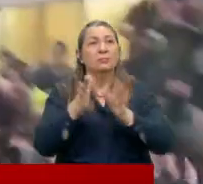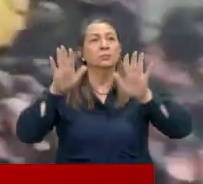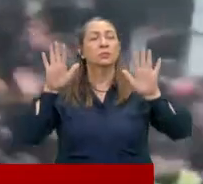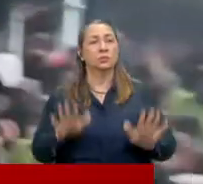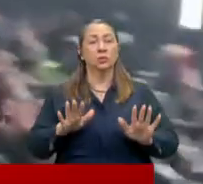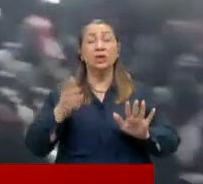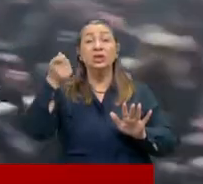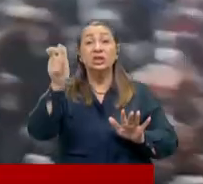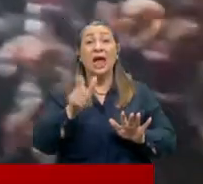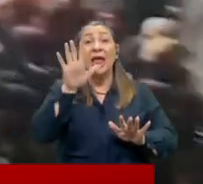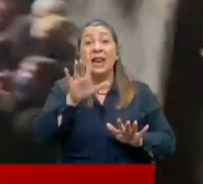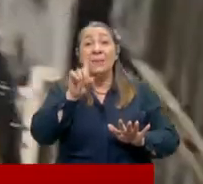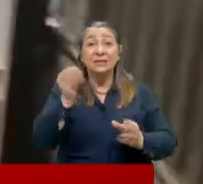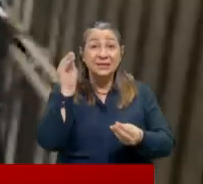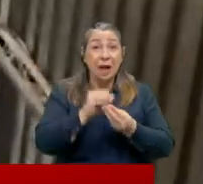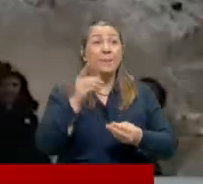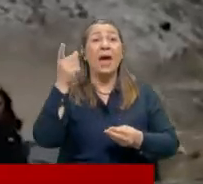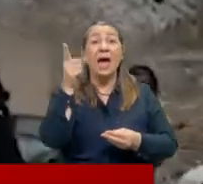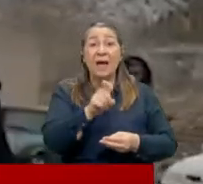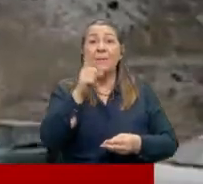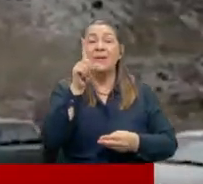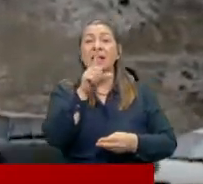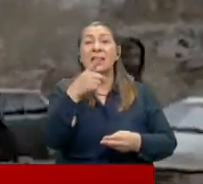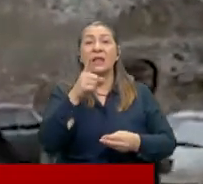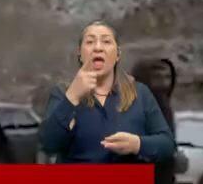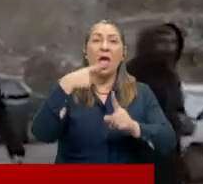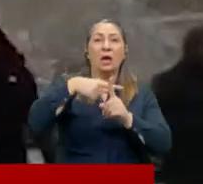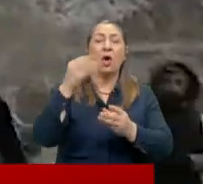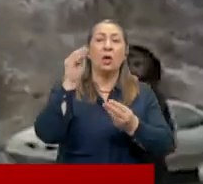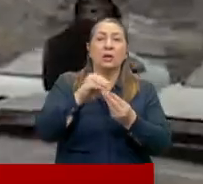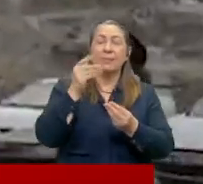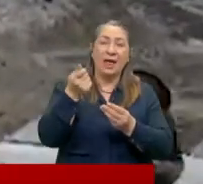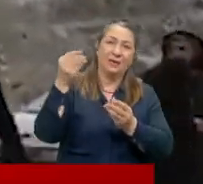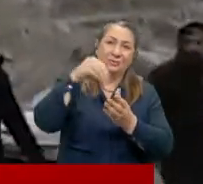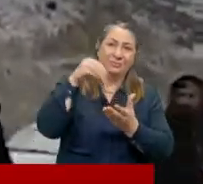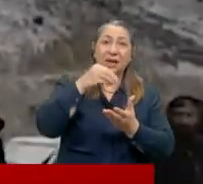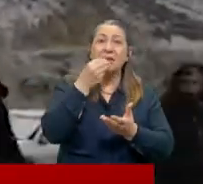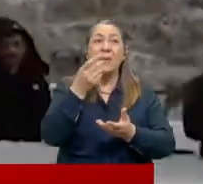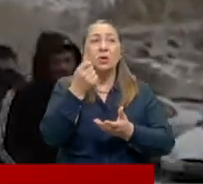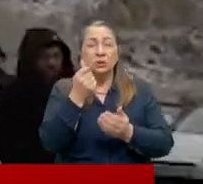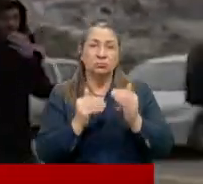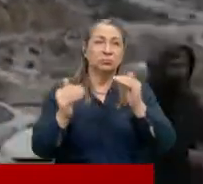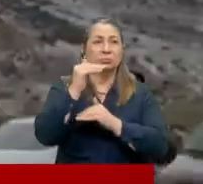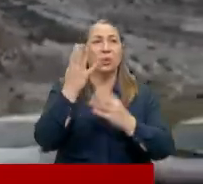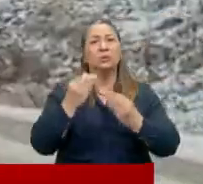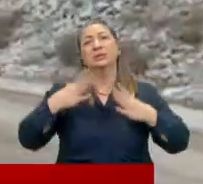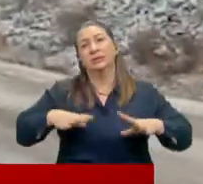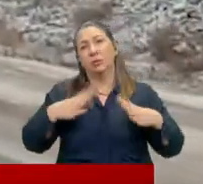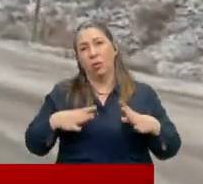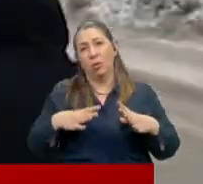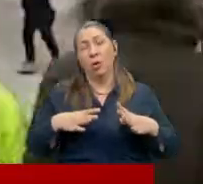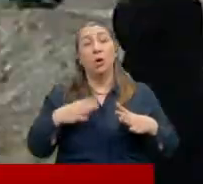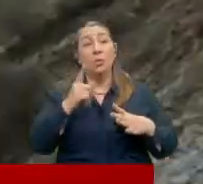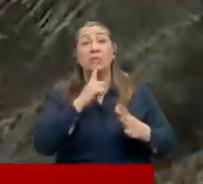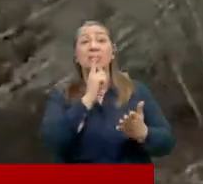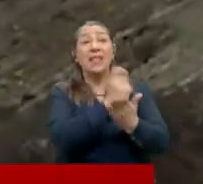İşçiler %51 zam ve her ay 1000 lira seyyanen ek ödemeyle birlikte yemek ücretlerinin de artırılmasını istiyor.